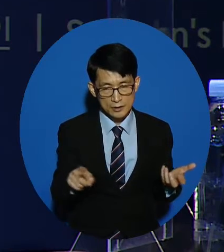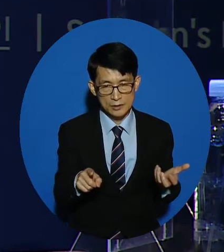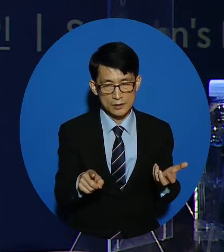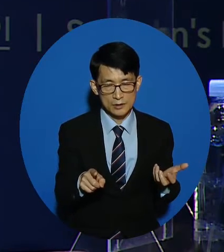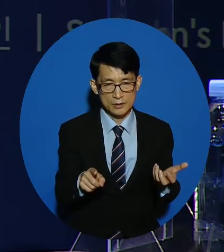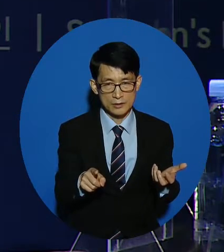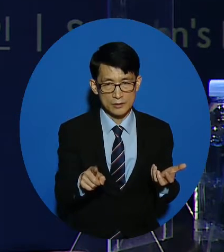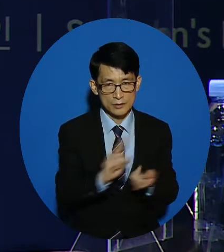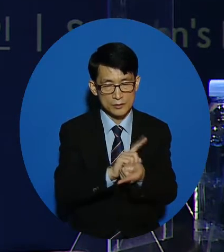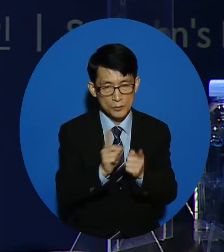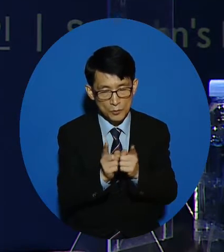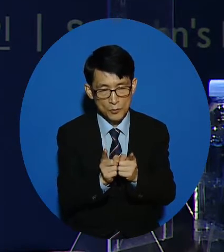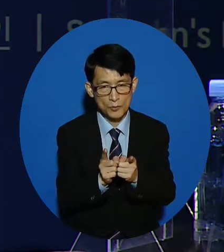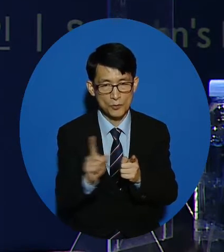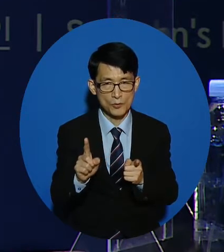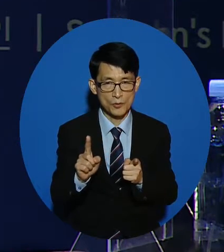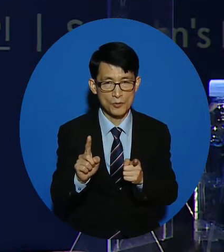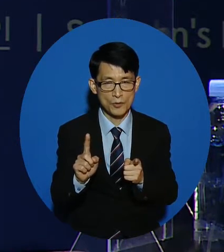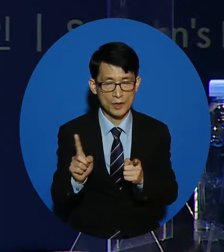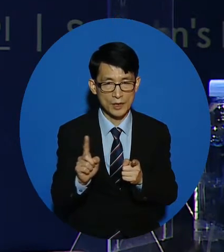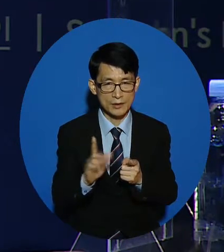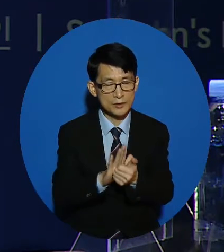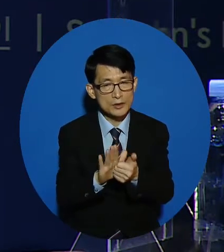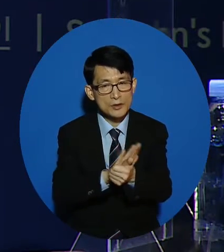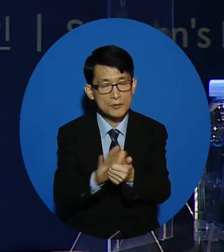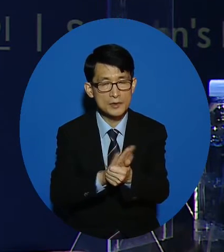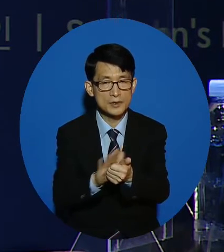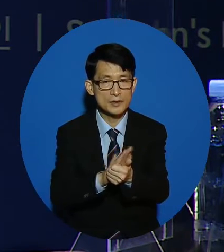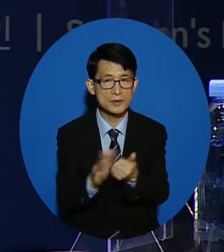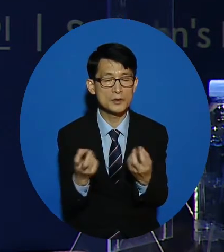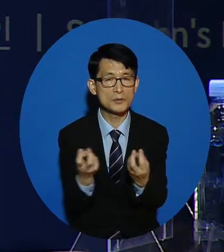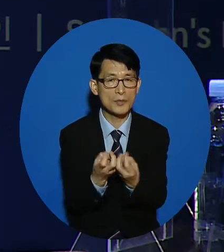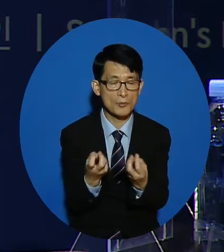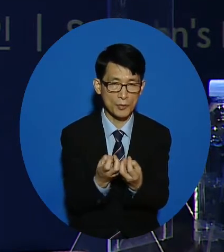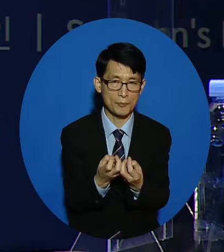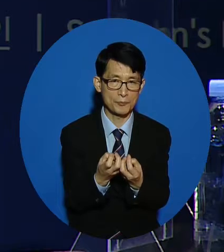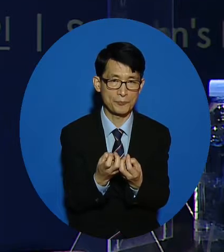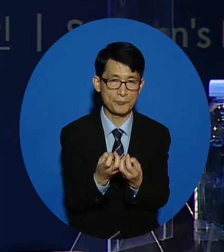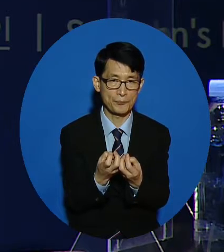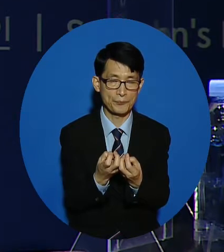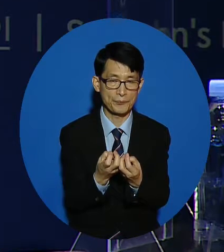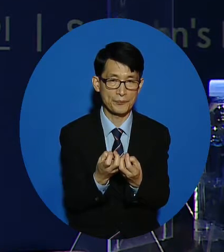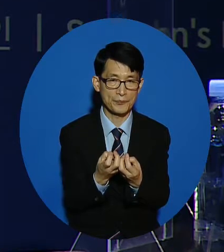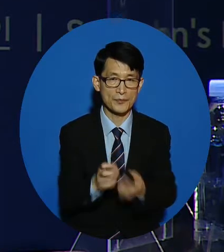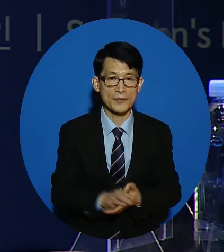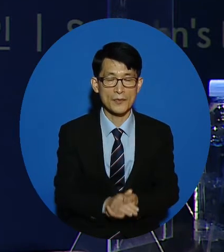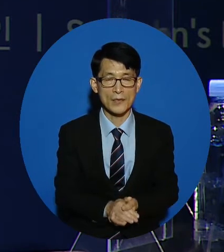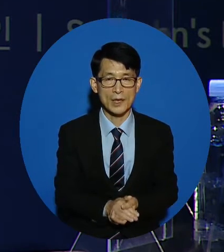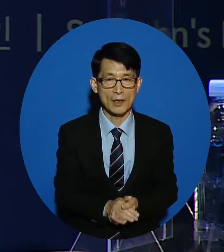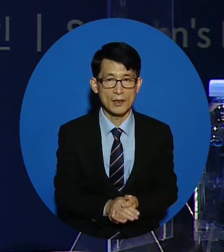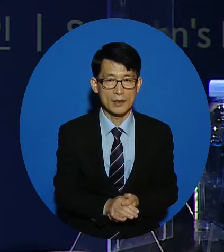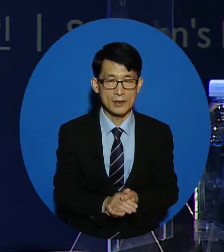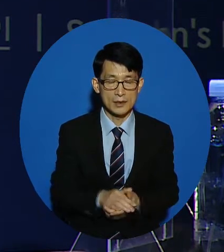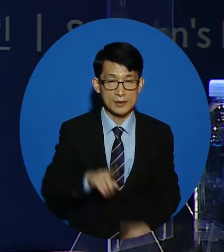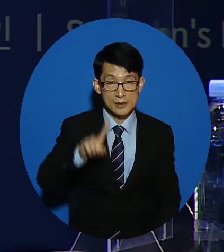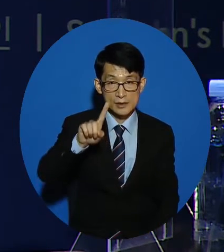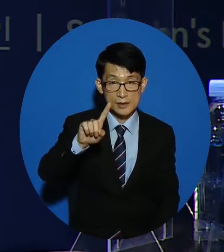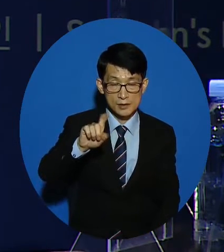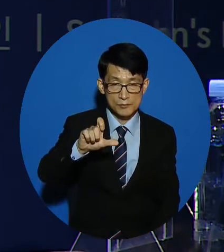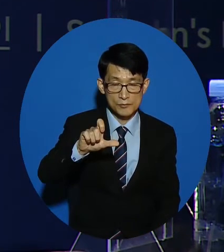할 거냐. 즉 우리 16개의 우리